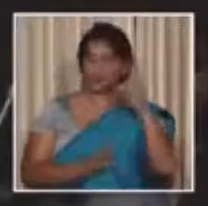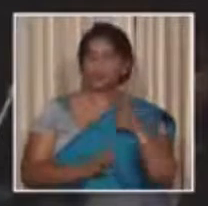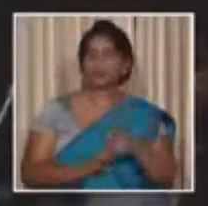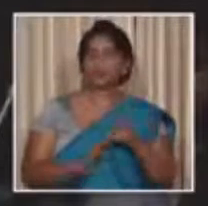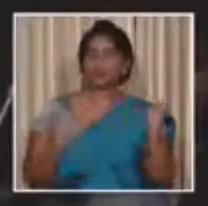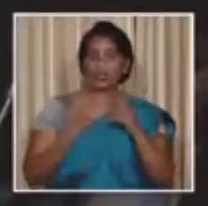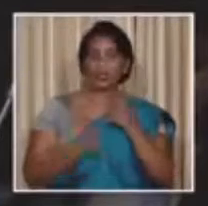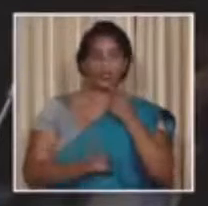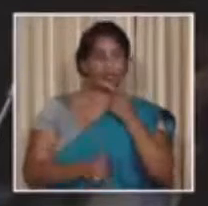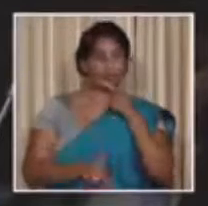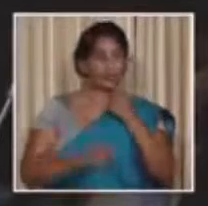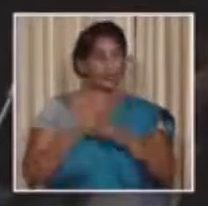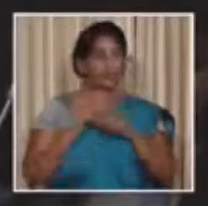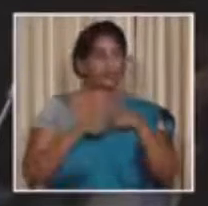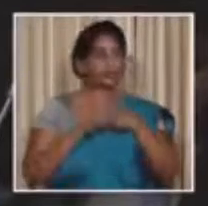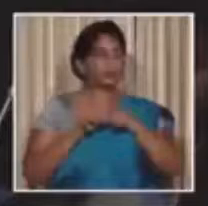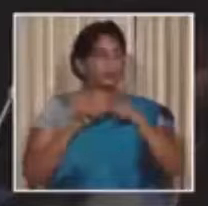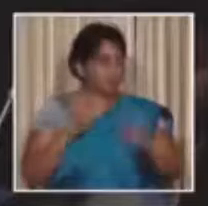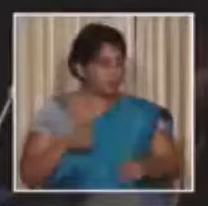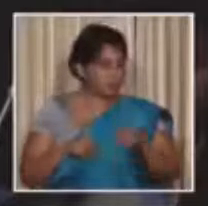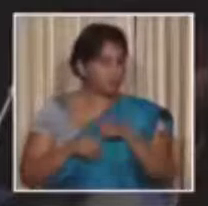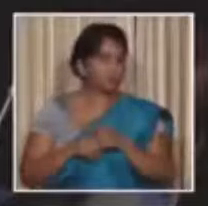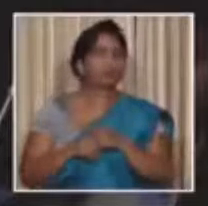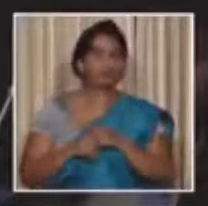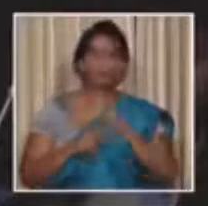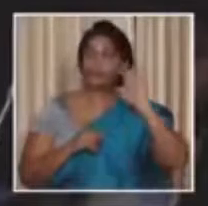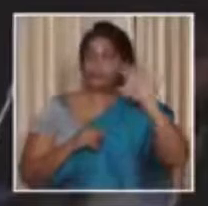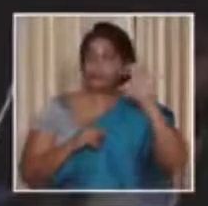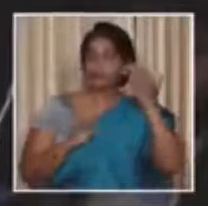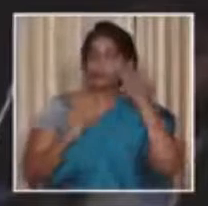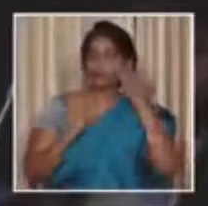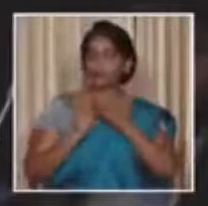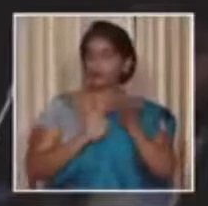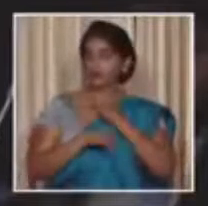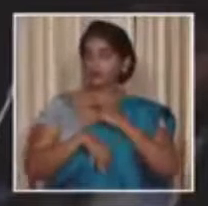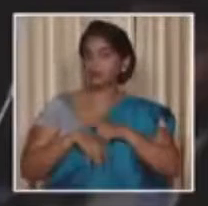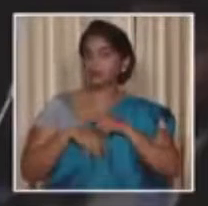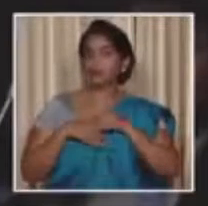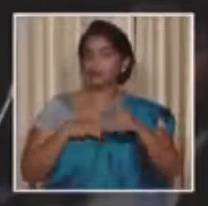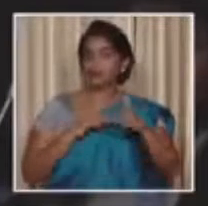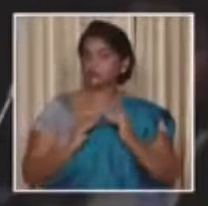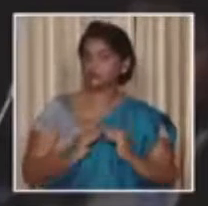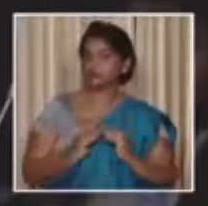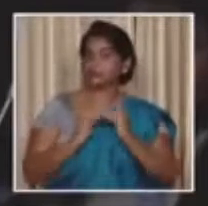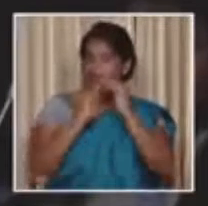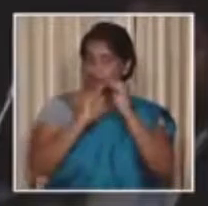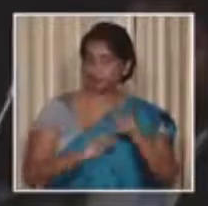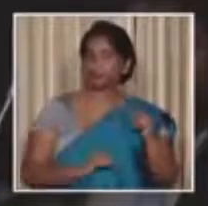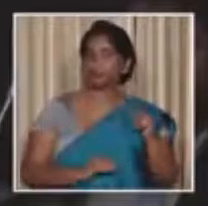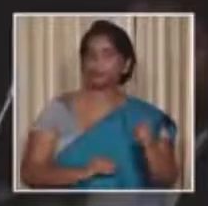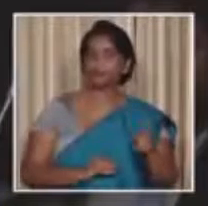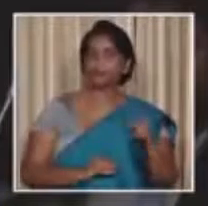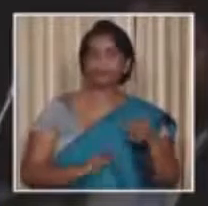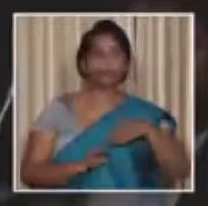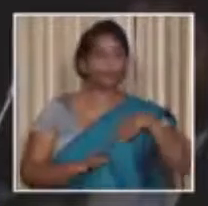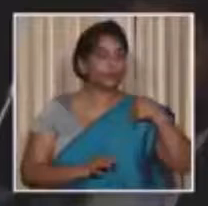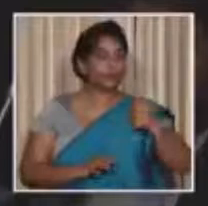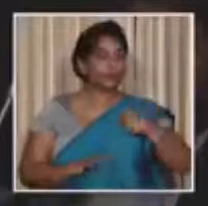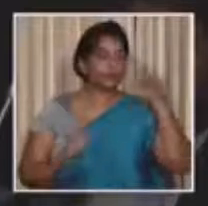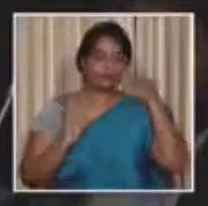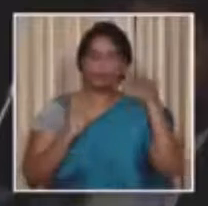තේවතු හිමියන්ගේ දායකත්වය සුවිශේෂී ලෙස පසුගිය කාල සීමා තුළ වර්ධනය වෙලා තිබුණත් මේන ප්‍රධාන කාරණයක්